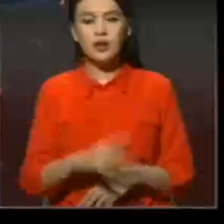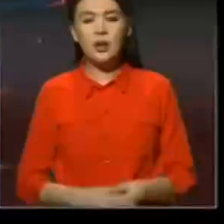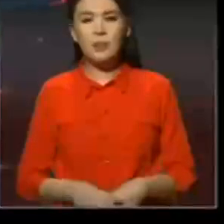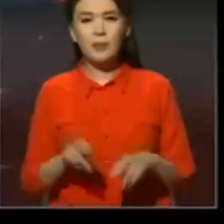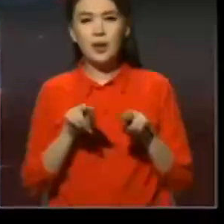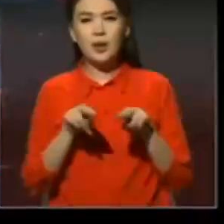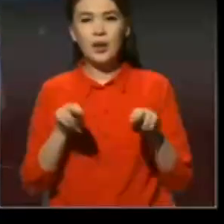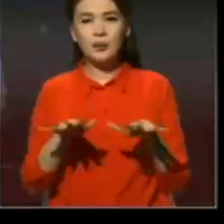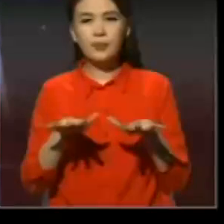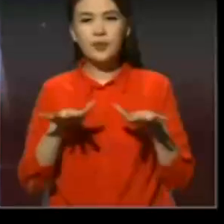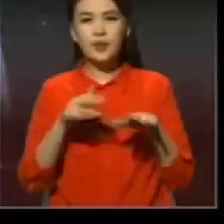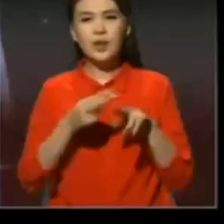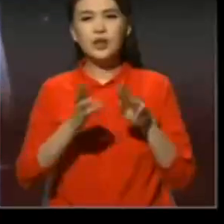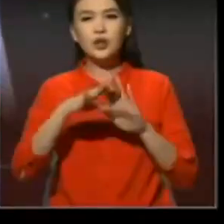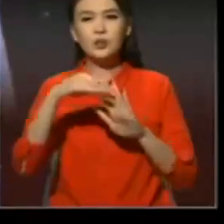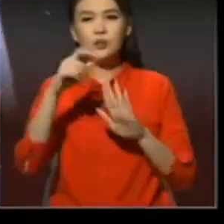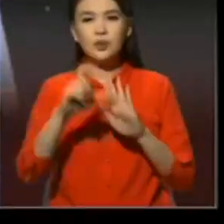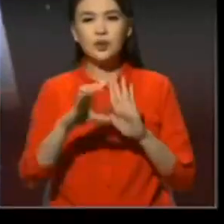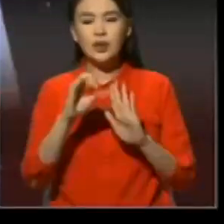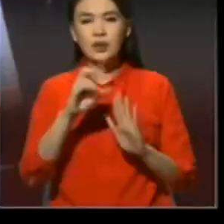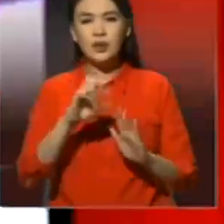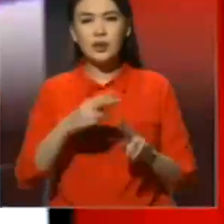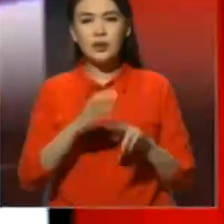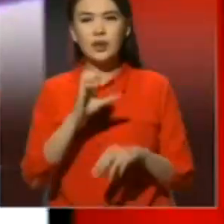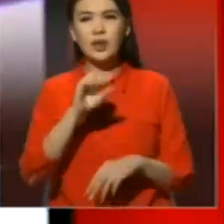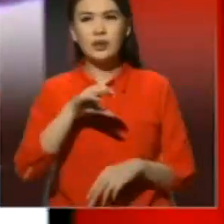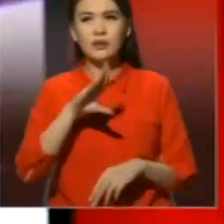Парламент сенатының депутаты Әлішер Сатыбалдиев.